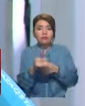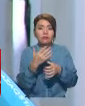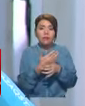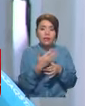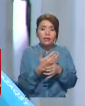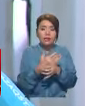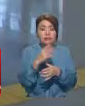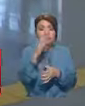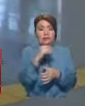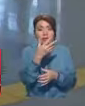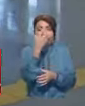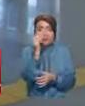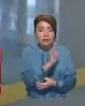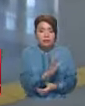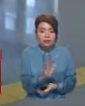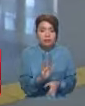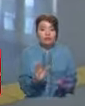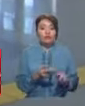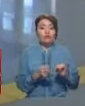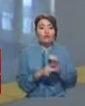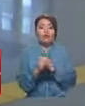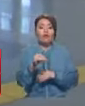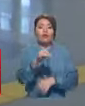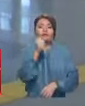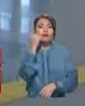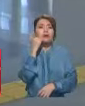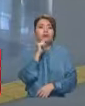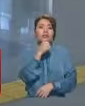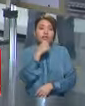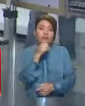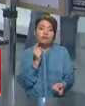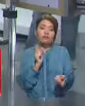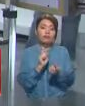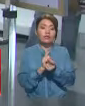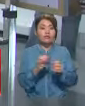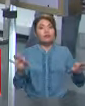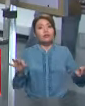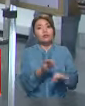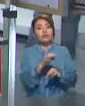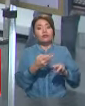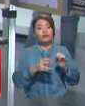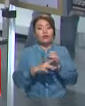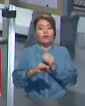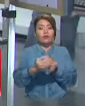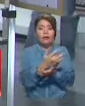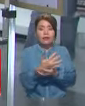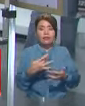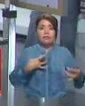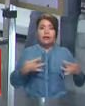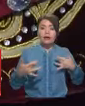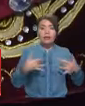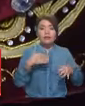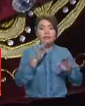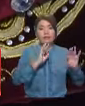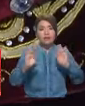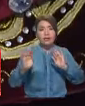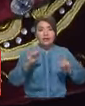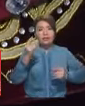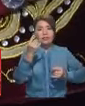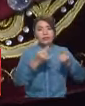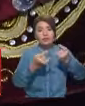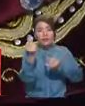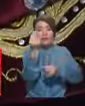возможности, не забывать о них. В фойе филармонии бабушек и дедушек встречает оркестр. А перед самим концертом была организована выставка изделий,